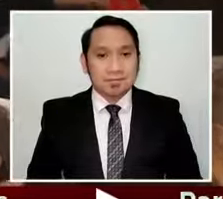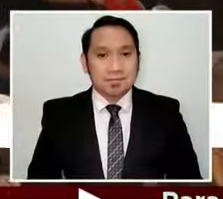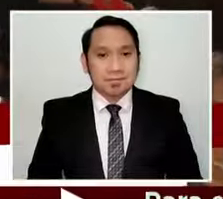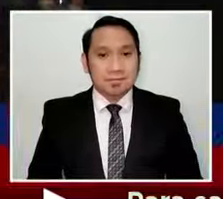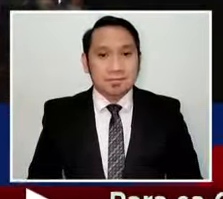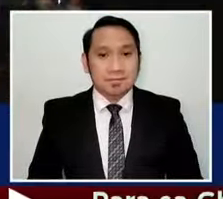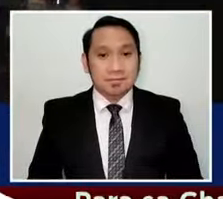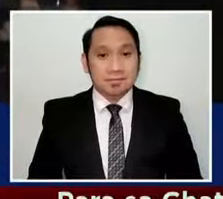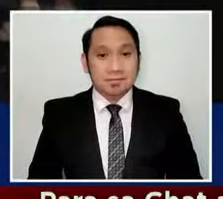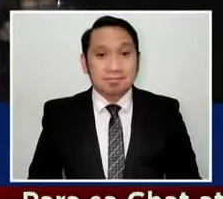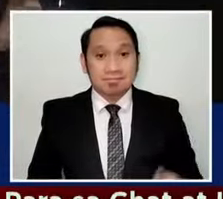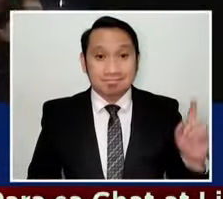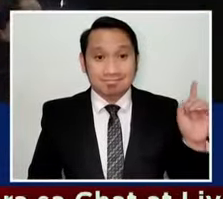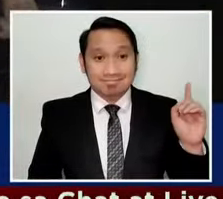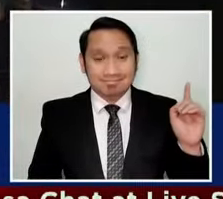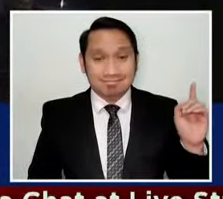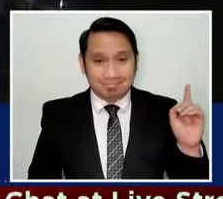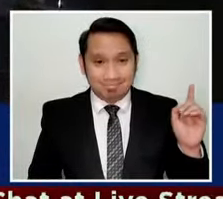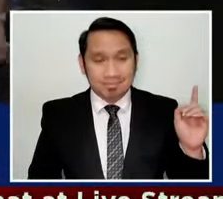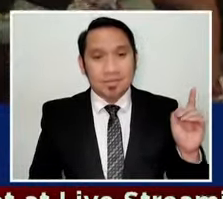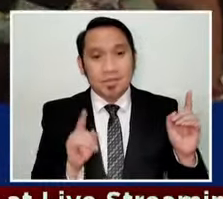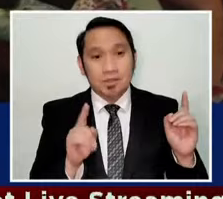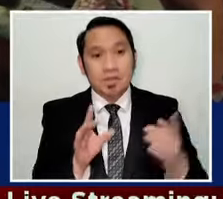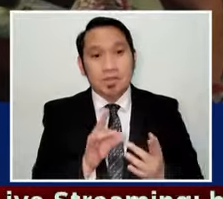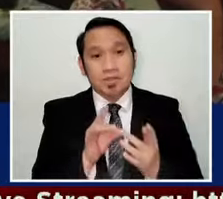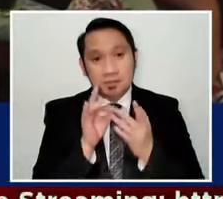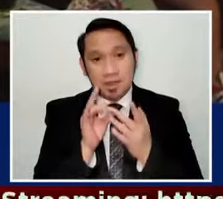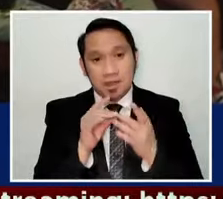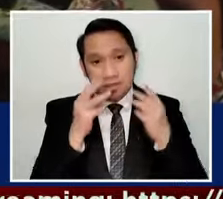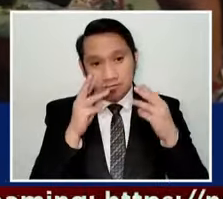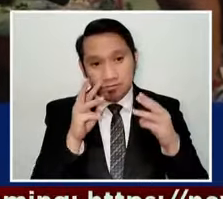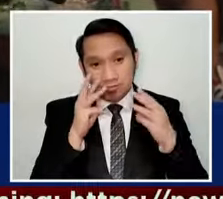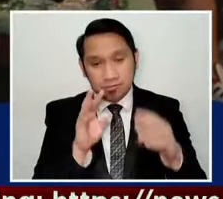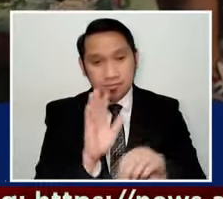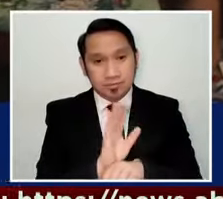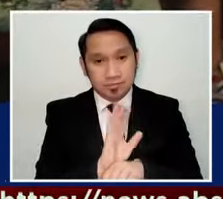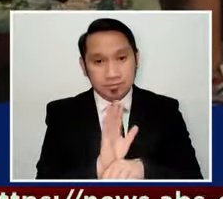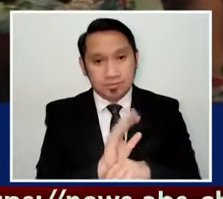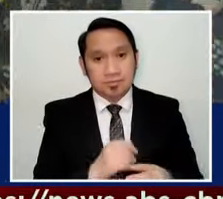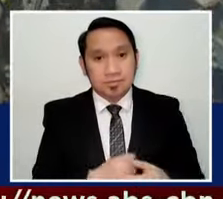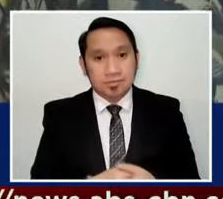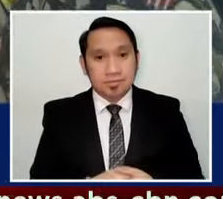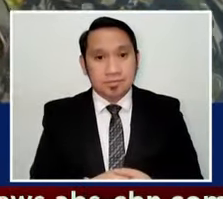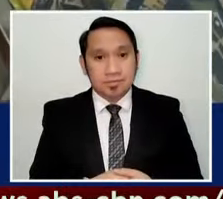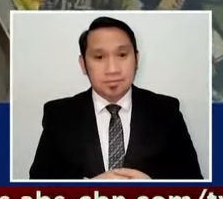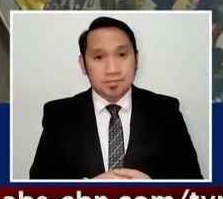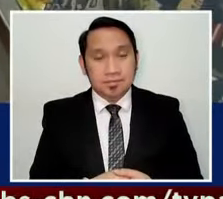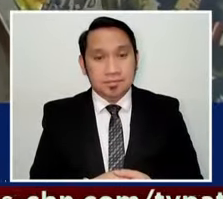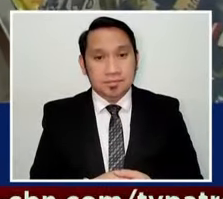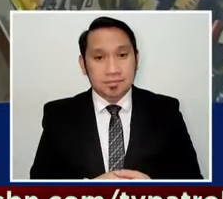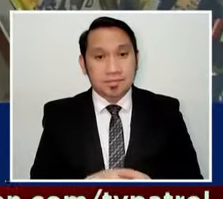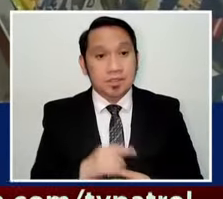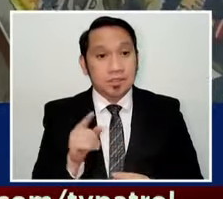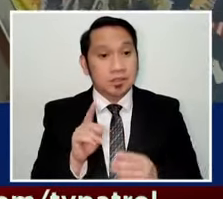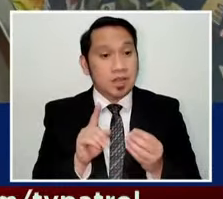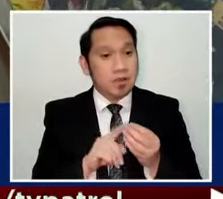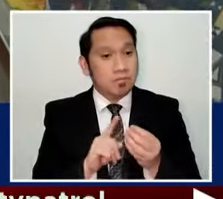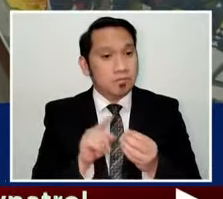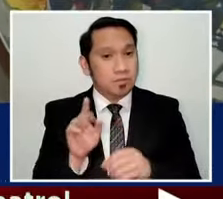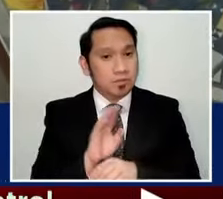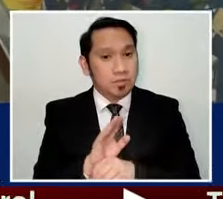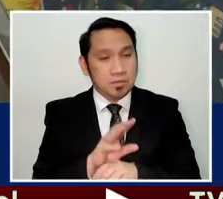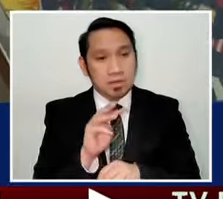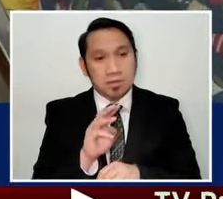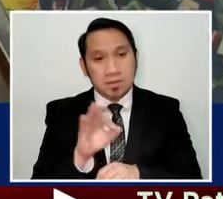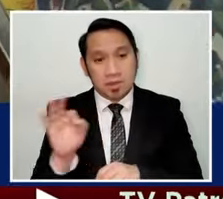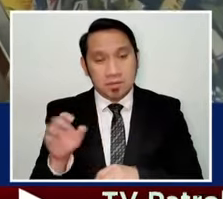Dinumog sina Romnick Sarmienta at Elijah Canla sa special screening ng entry nilang About Us But Not About Us. Ang pelikula ay bahagi ng MMFF